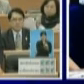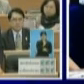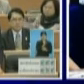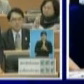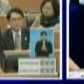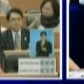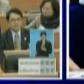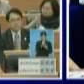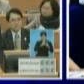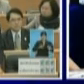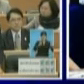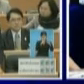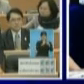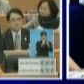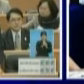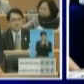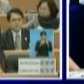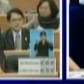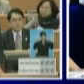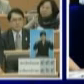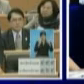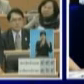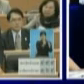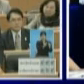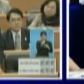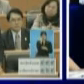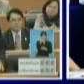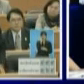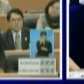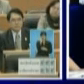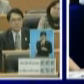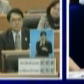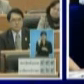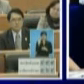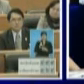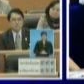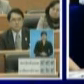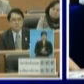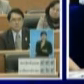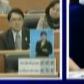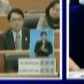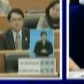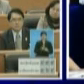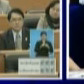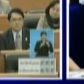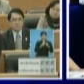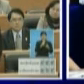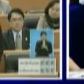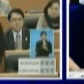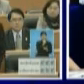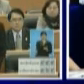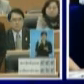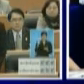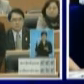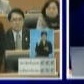ไม่ได้ว่ากินเงินเดือนภาษีอยู่เนี่ยไปทำอะไรก็ตามนะในเวลาของราชการน ั้ นเจ้านายถามก็คือประชาชนก็ต้